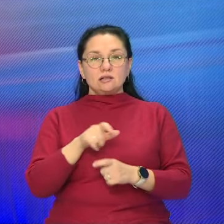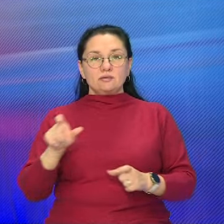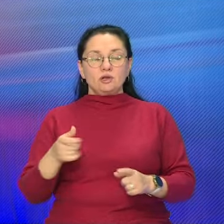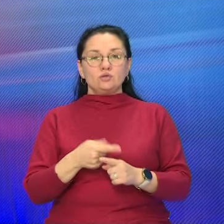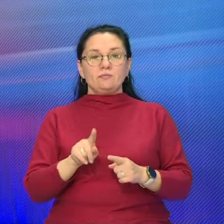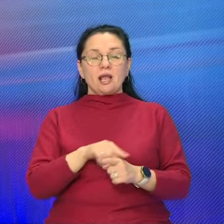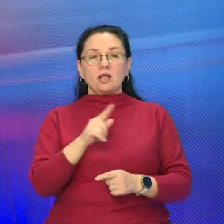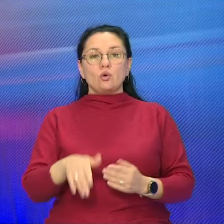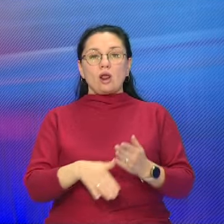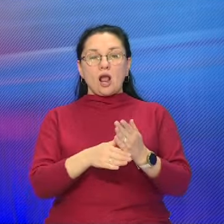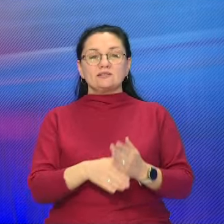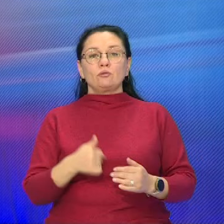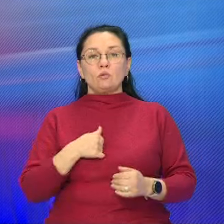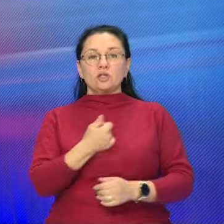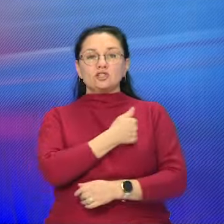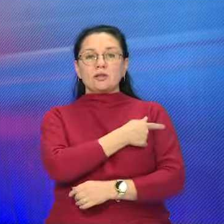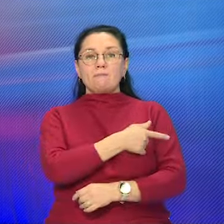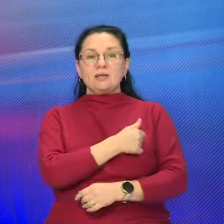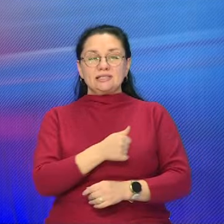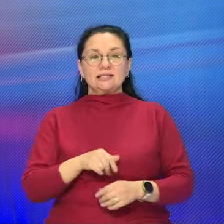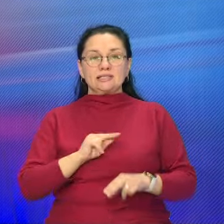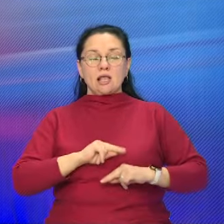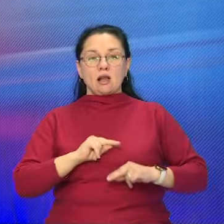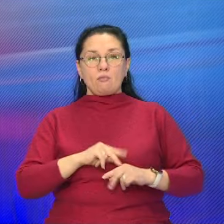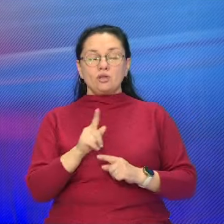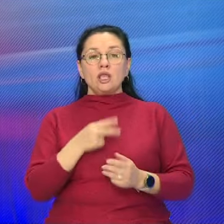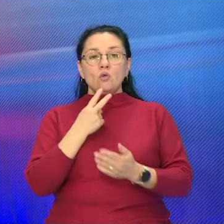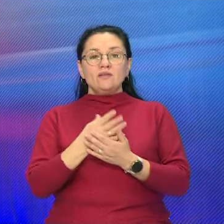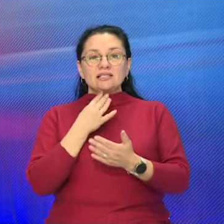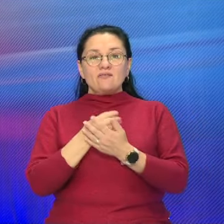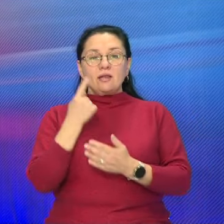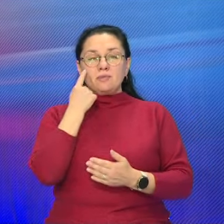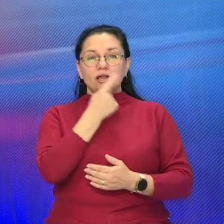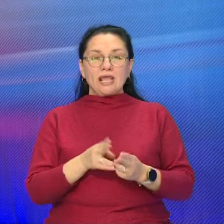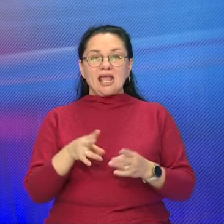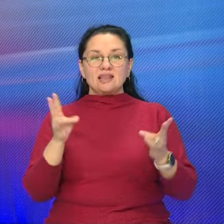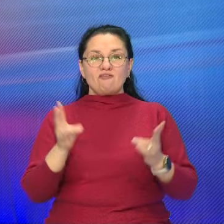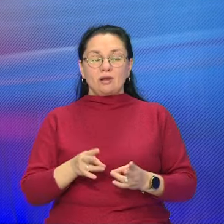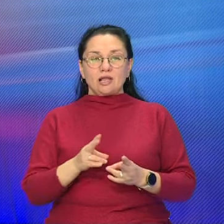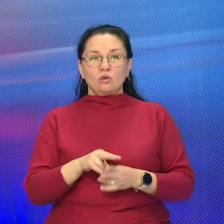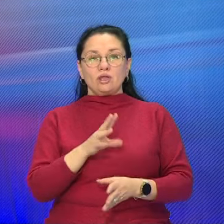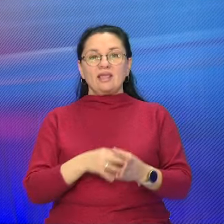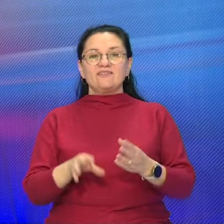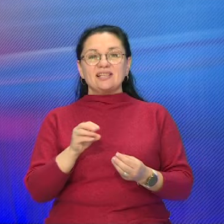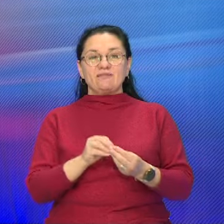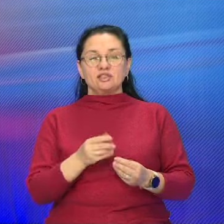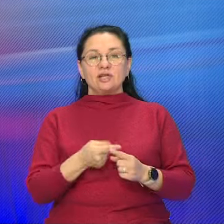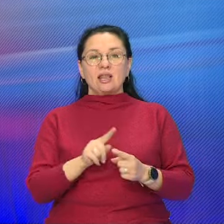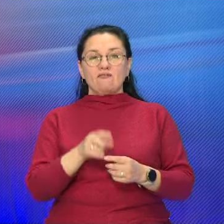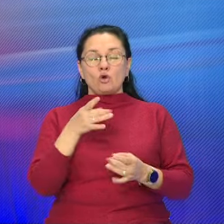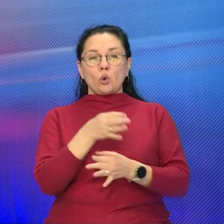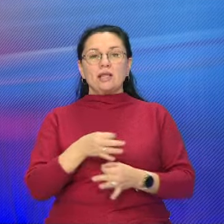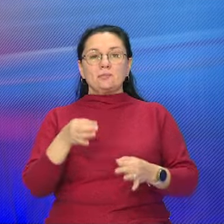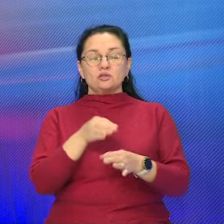допомогу белорусские медики, и на свои очи убачили выники европейской миграционной политики. У завершении пресс-тура у Гродненском